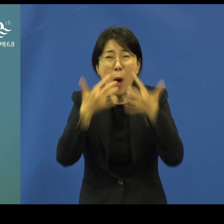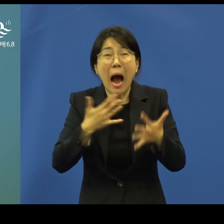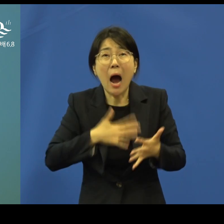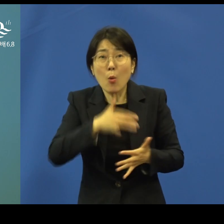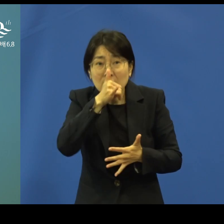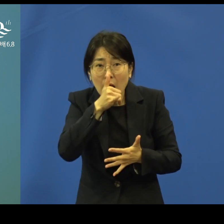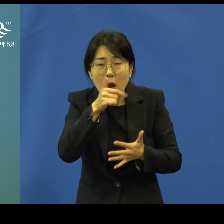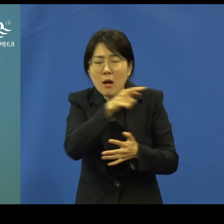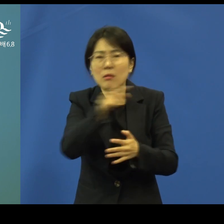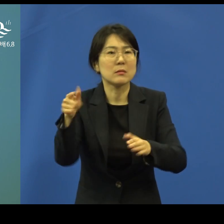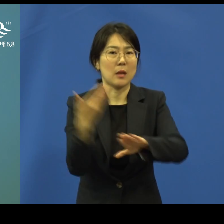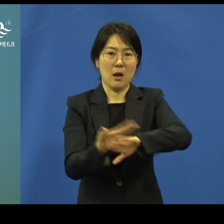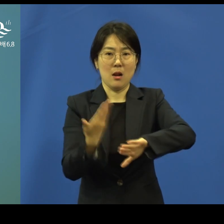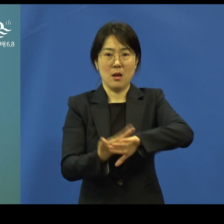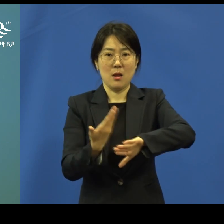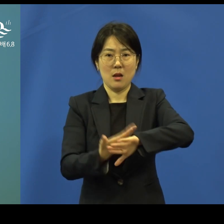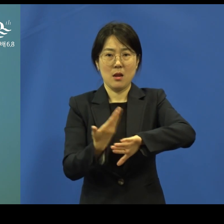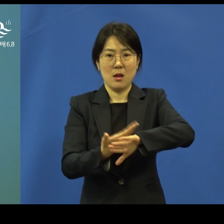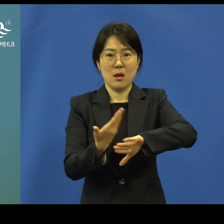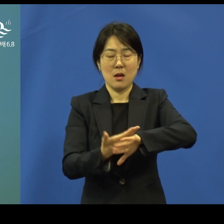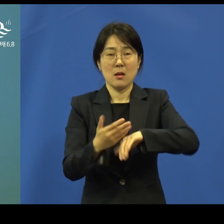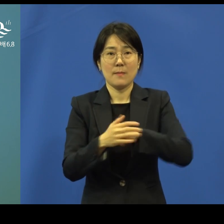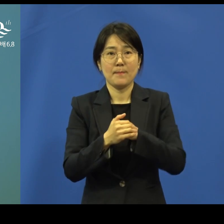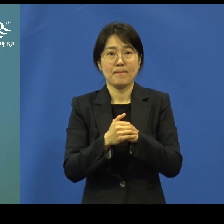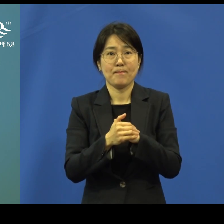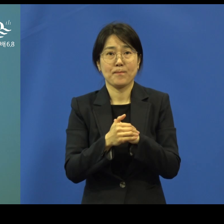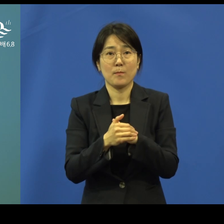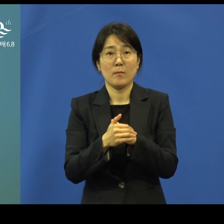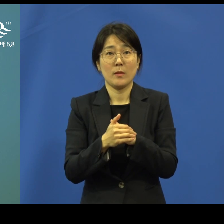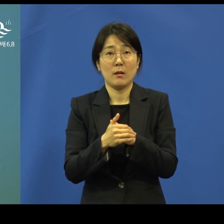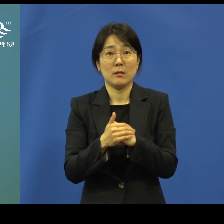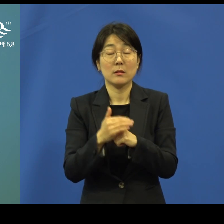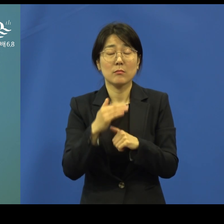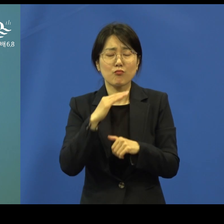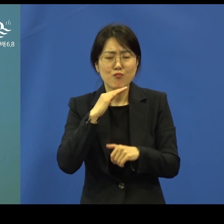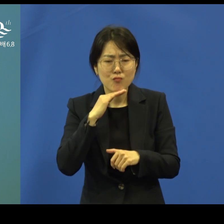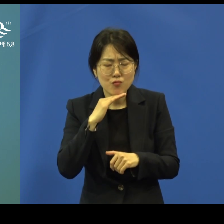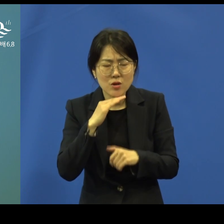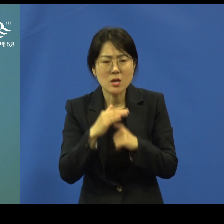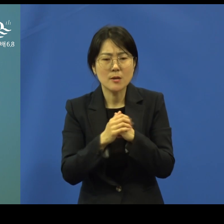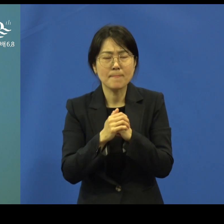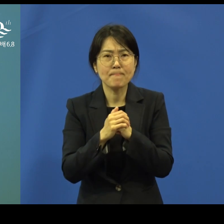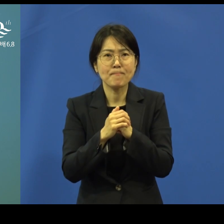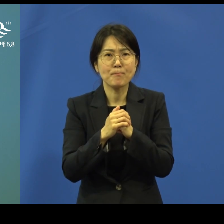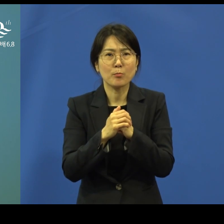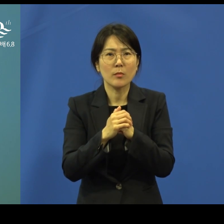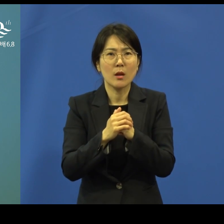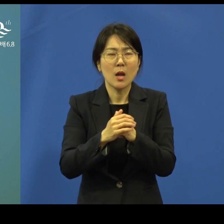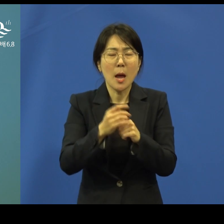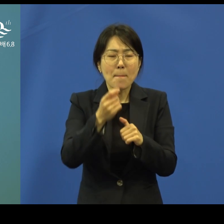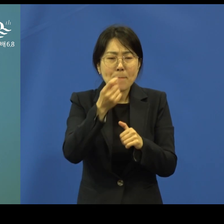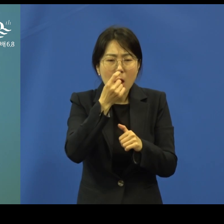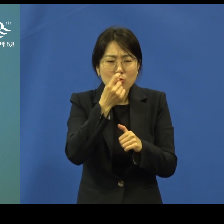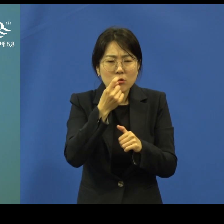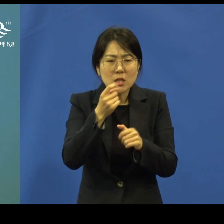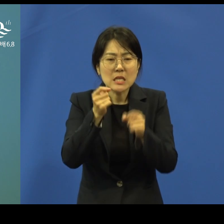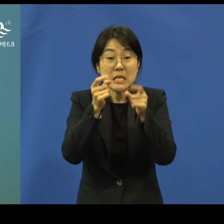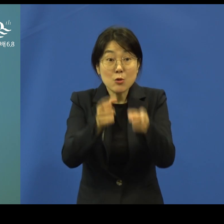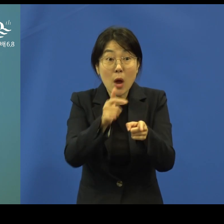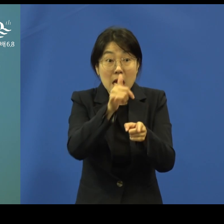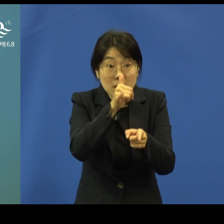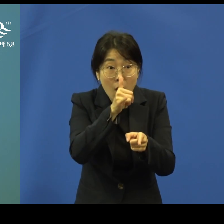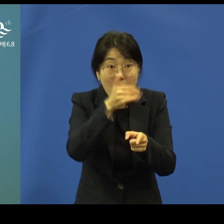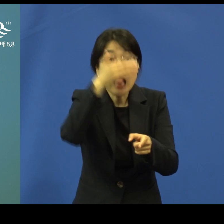수 있어요. 그러면서도 나중에 또 좋은 어떤 영적인 멘토를 만나서 변화의 계기가